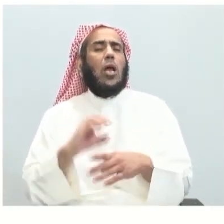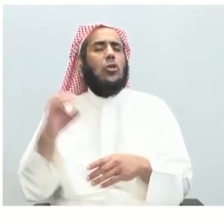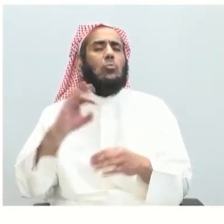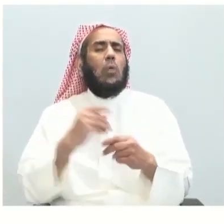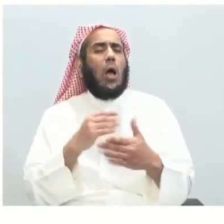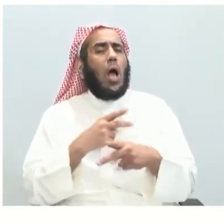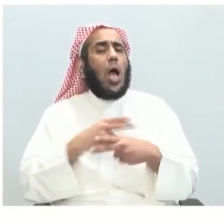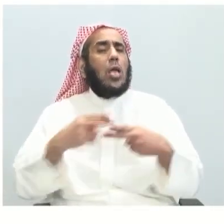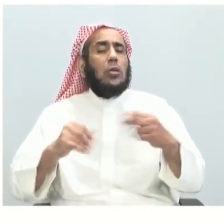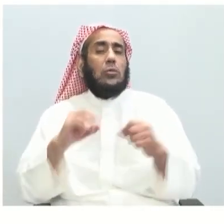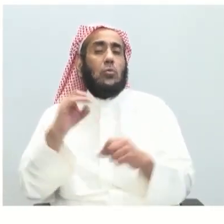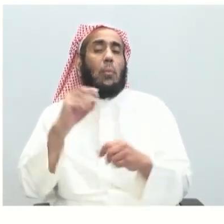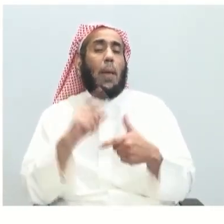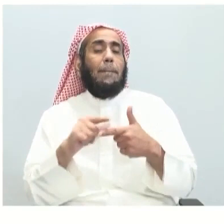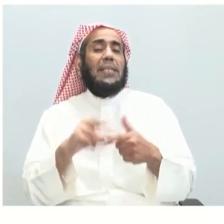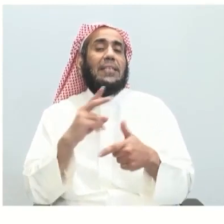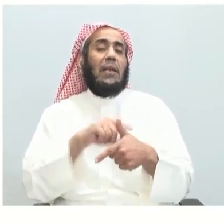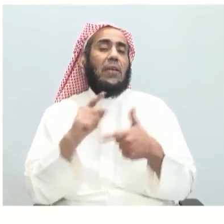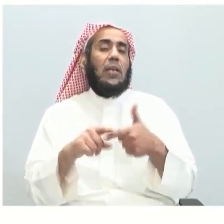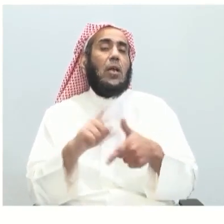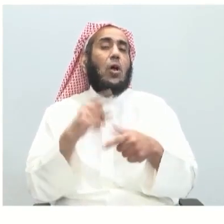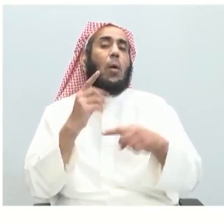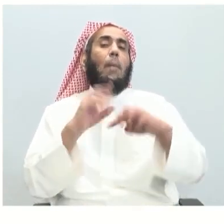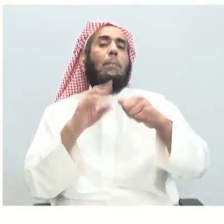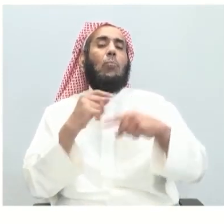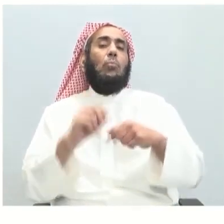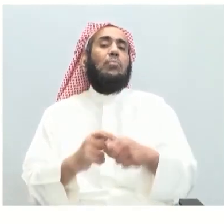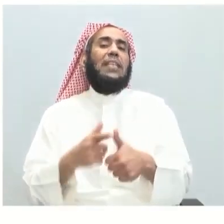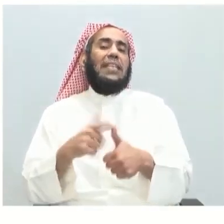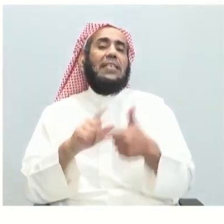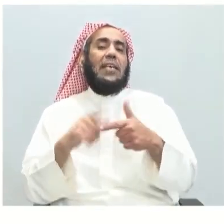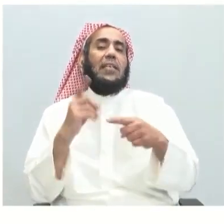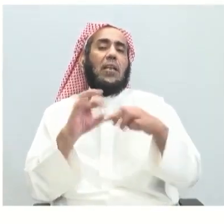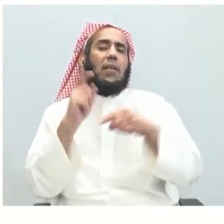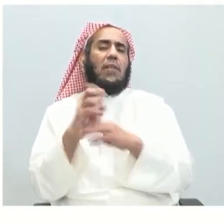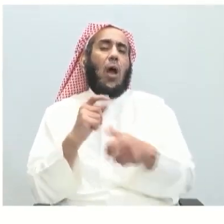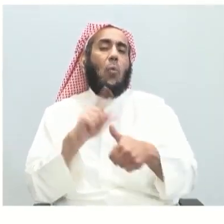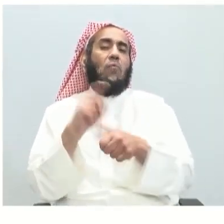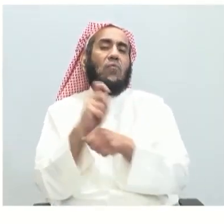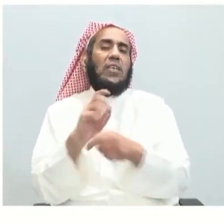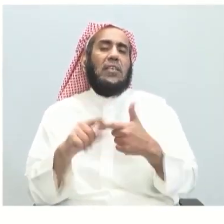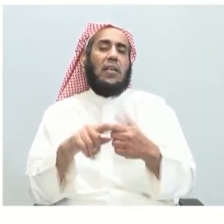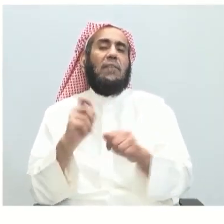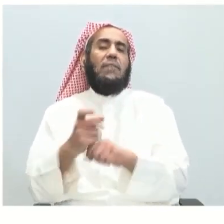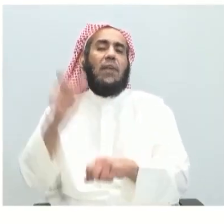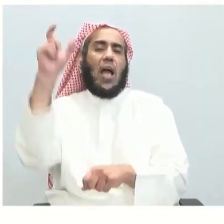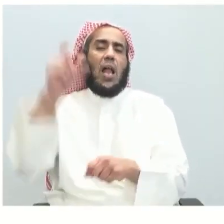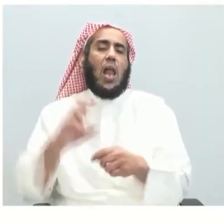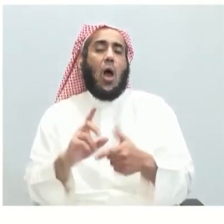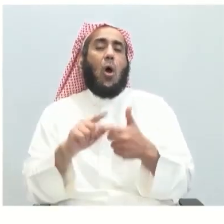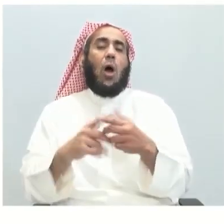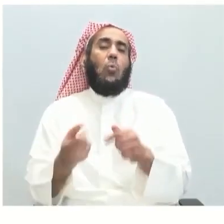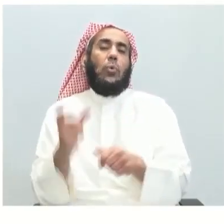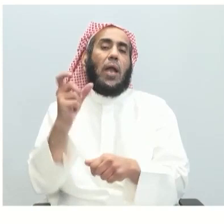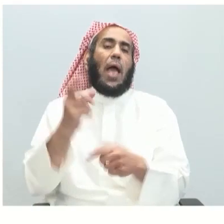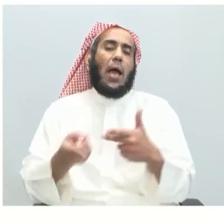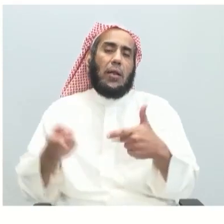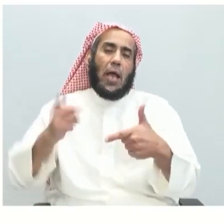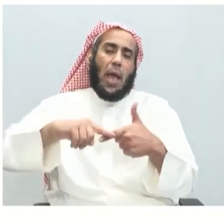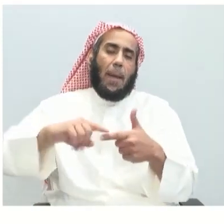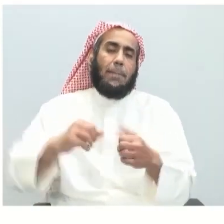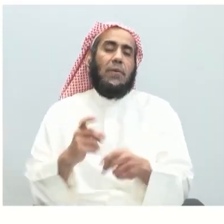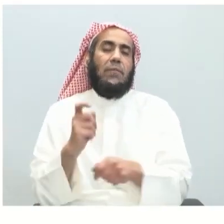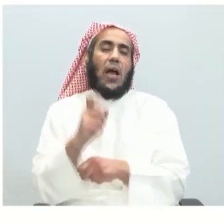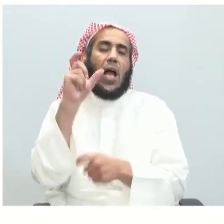تتكون اي جمله من طرفين مبتدا زائد خبر او فعل زائد فاعل او نائب فاعل طبعا فاعل او نائب او